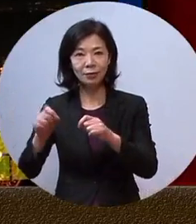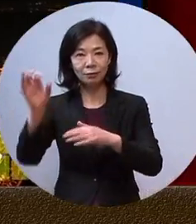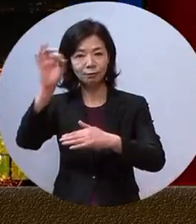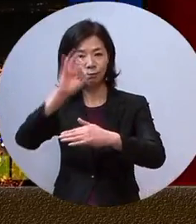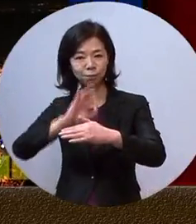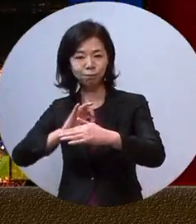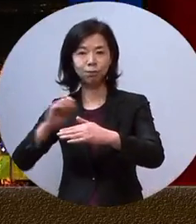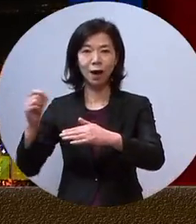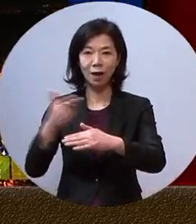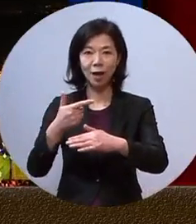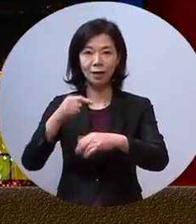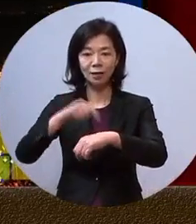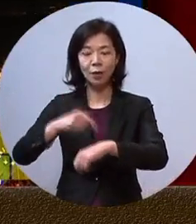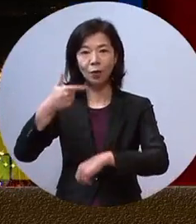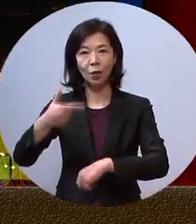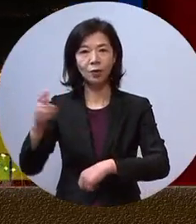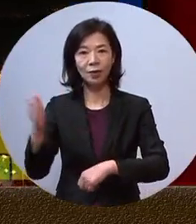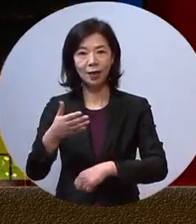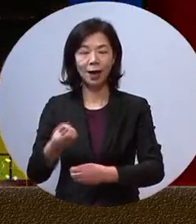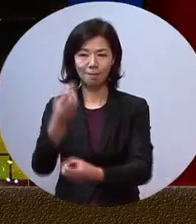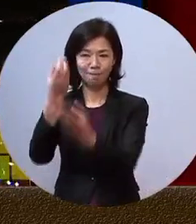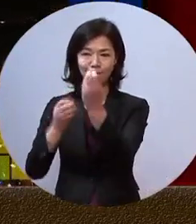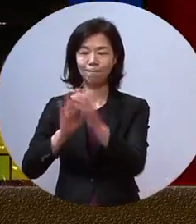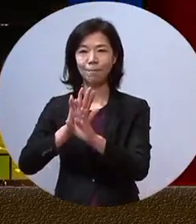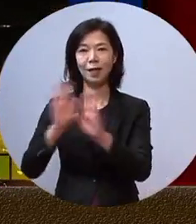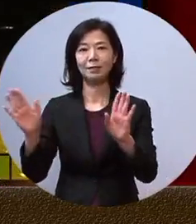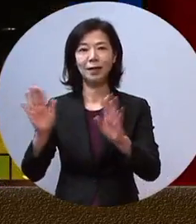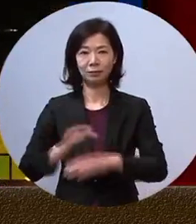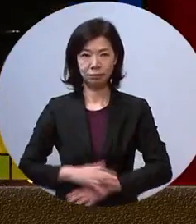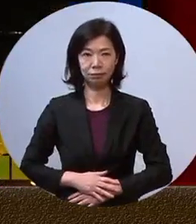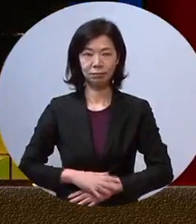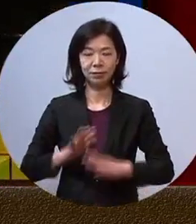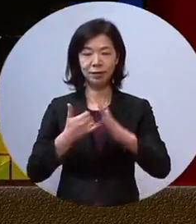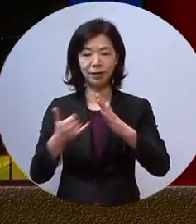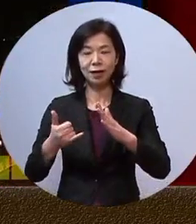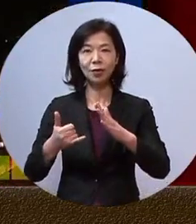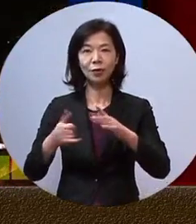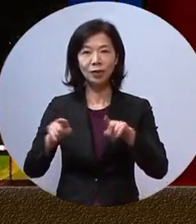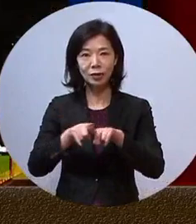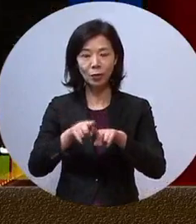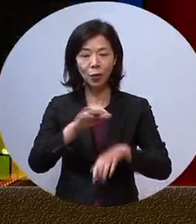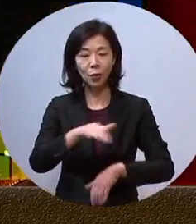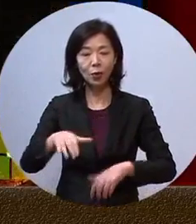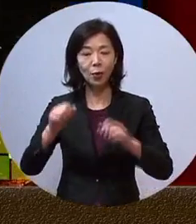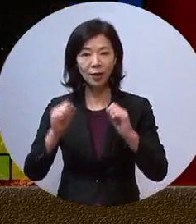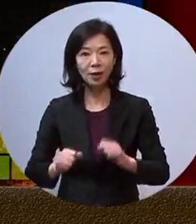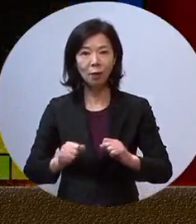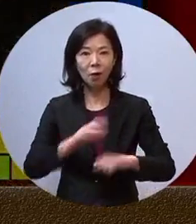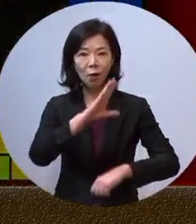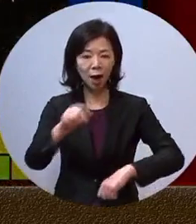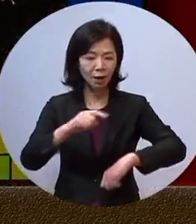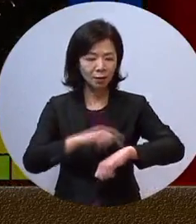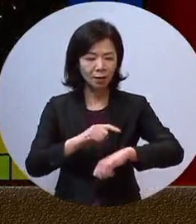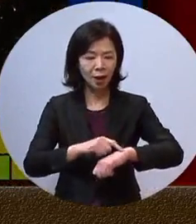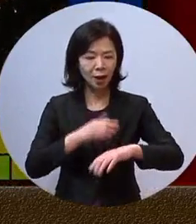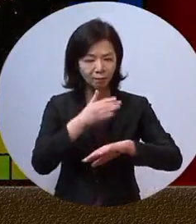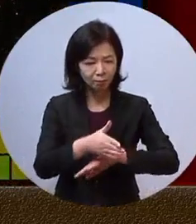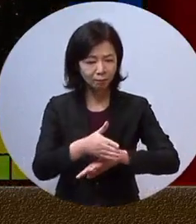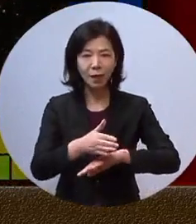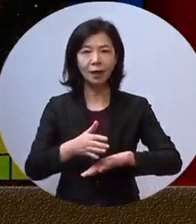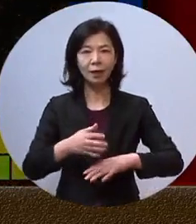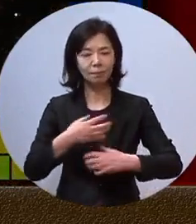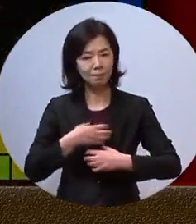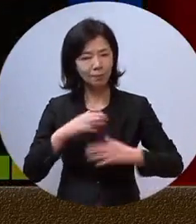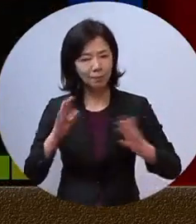から午後6時になったらスタート。家族揃って出かけてきても遅くならないので帰りも安心。